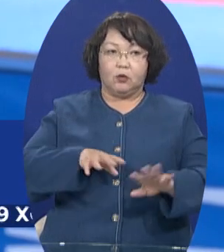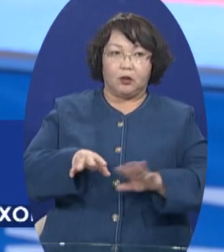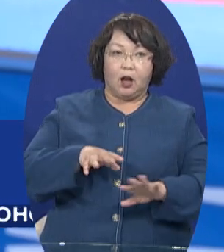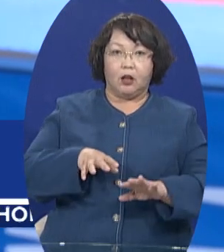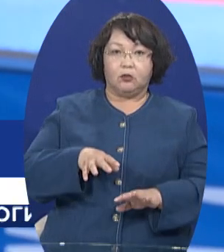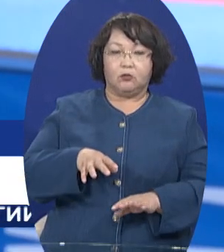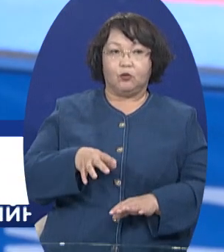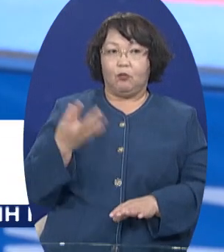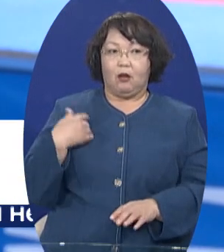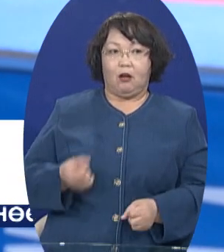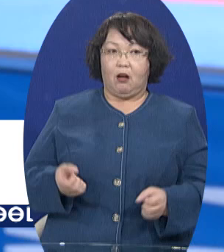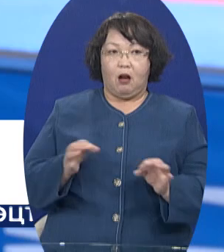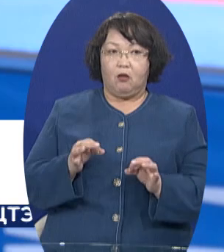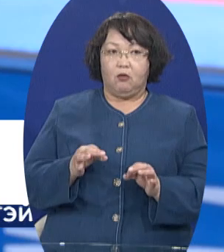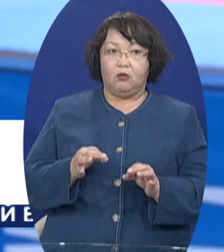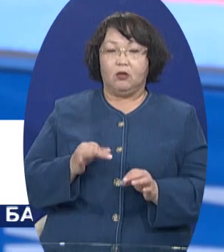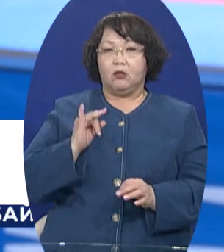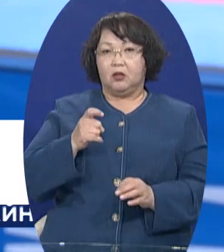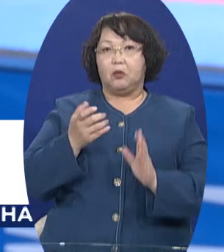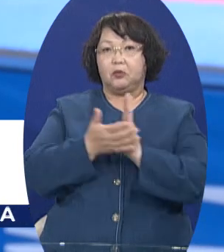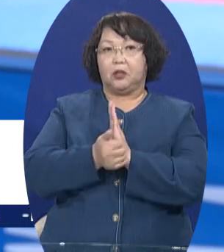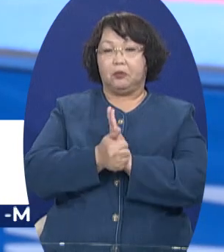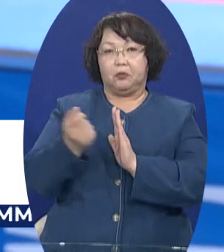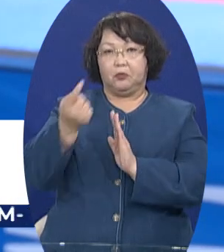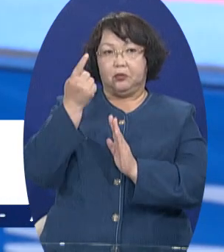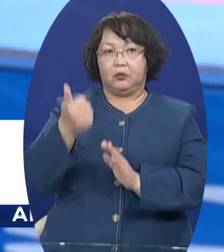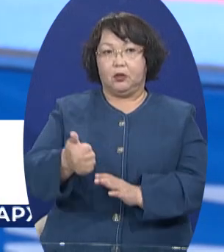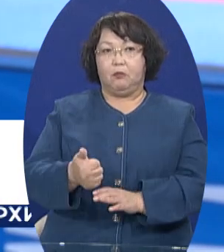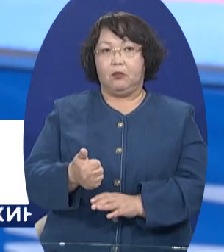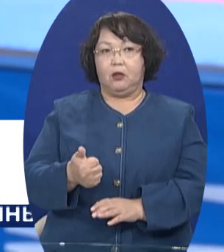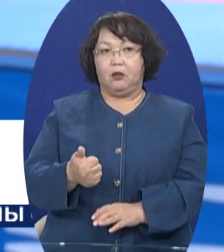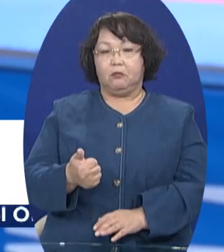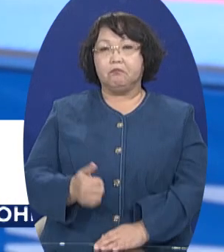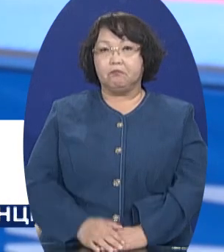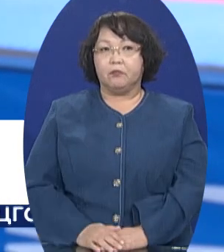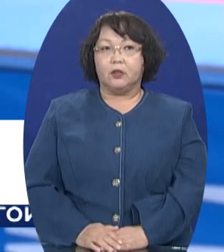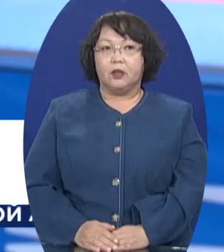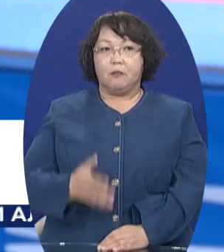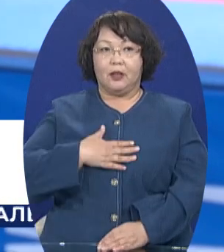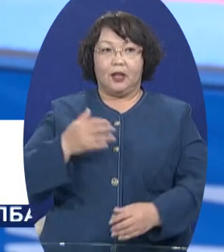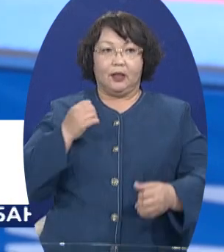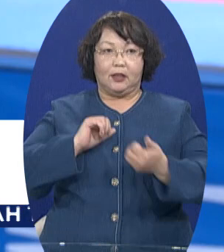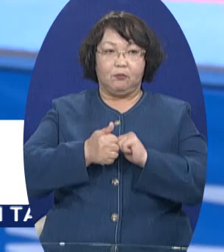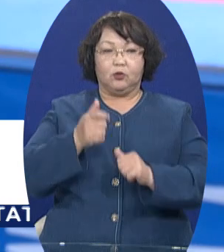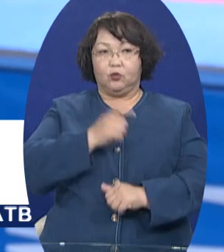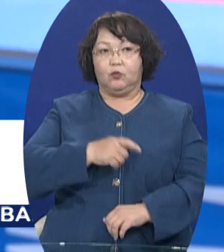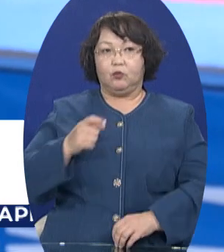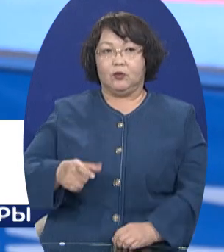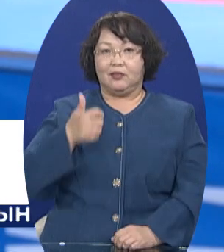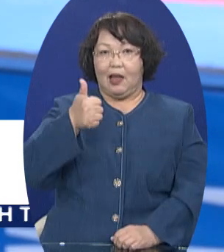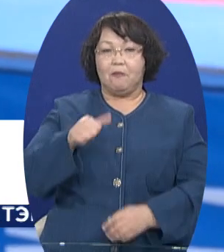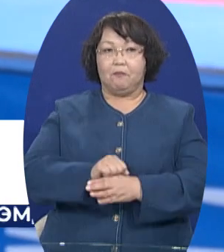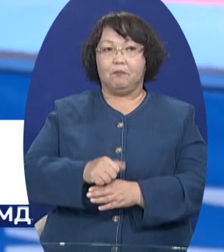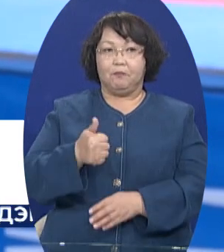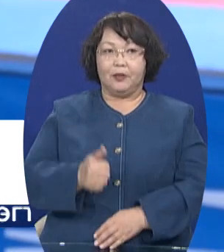болоогүй юмаа тэгээд маш их ур чадвар сайтай байна тамирчтай. Айгүй хүндэр төч чадвартай. Манай тамирчдын бэлтгэл сургалт бол маягүй сайн